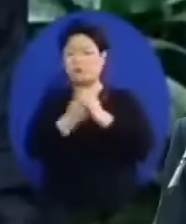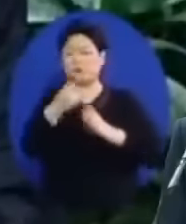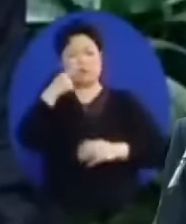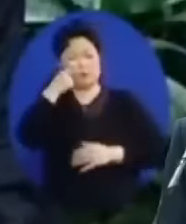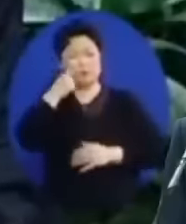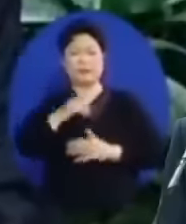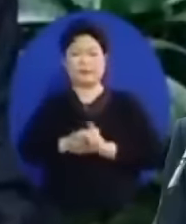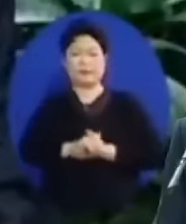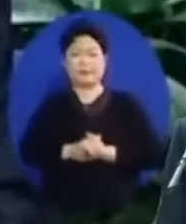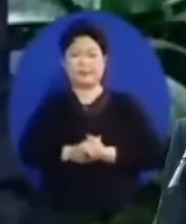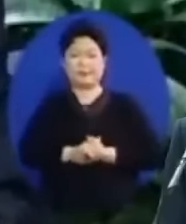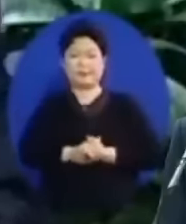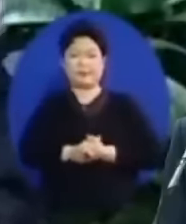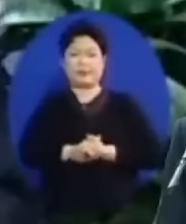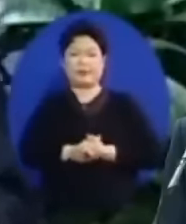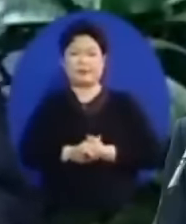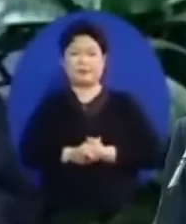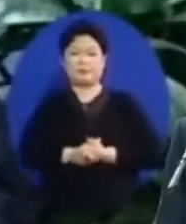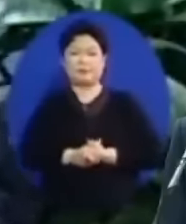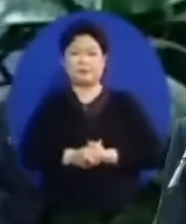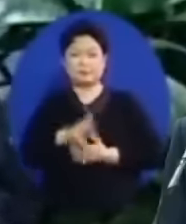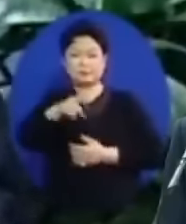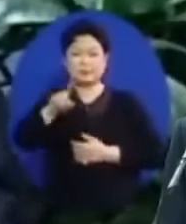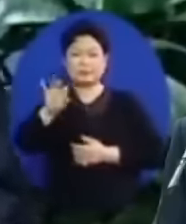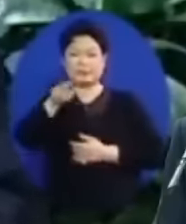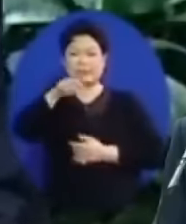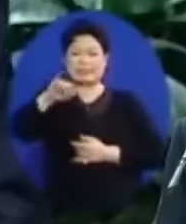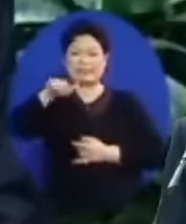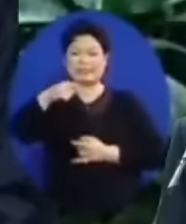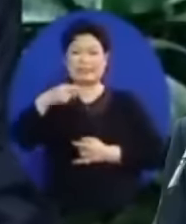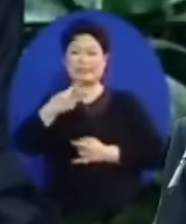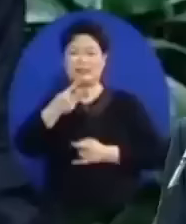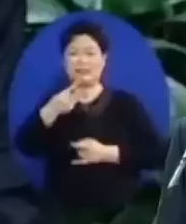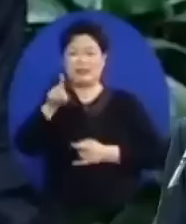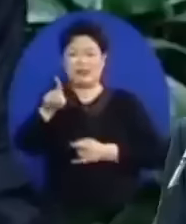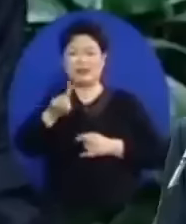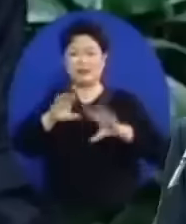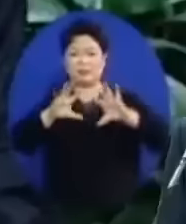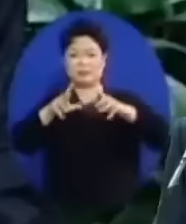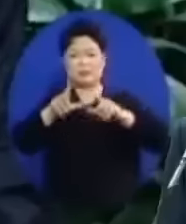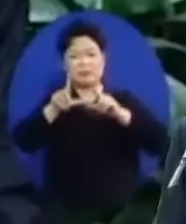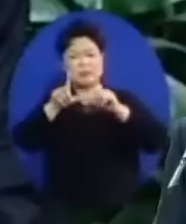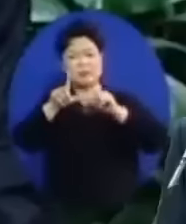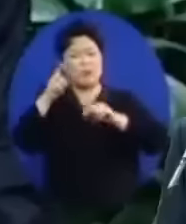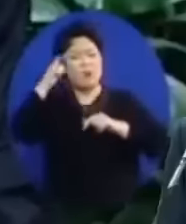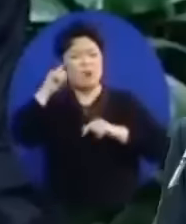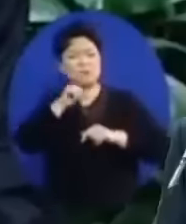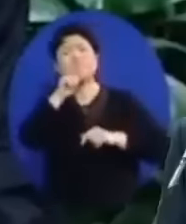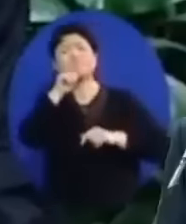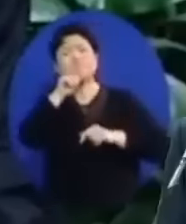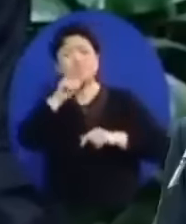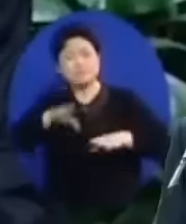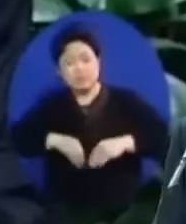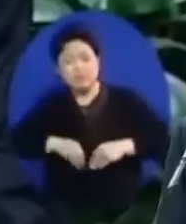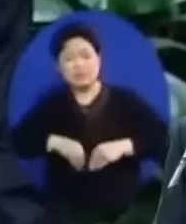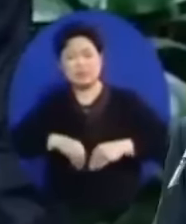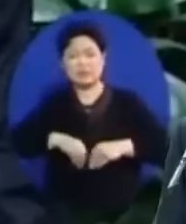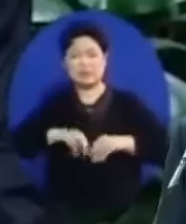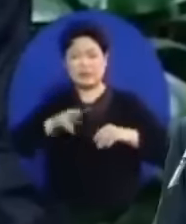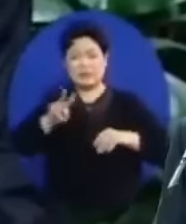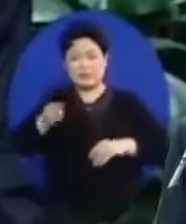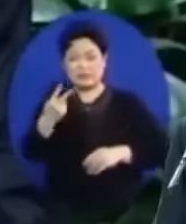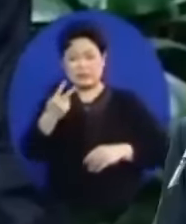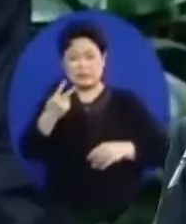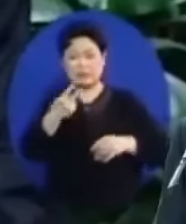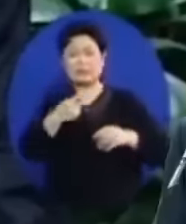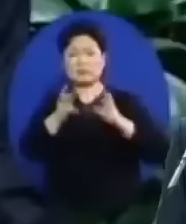못합니다. 장 지글러는 왜 세계의 절반은 굶주린가 해서 지구는 현재보다 2배나 많은